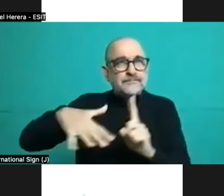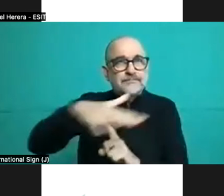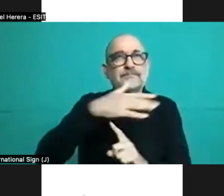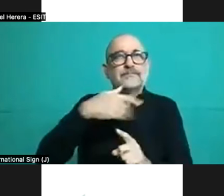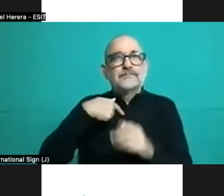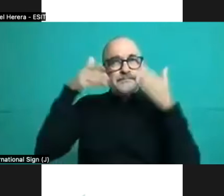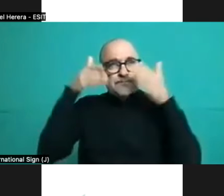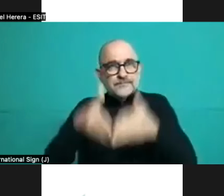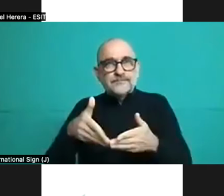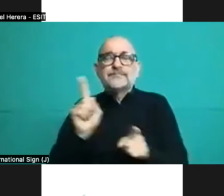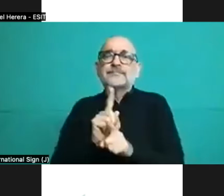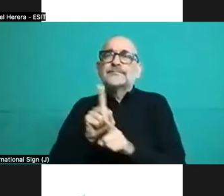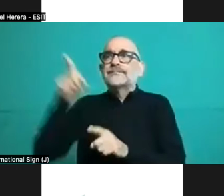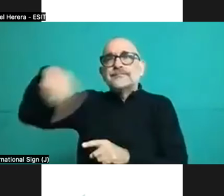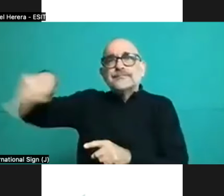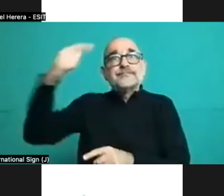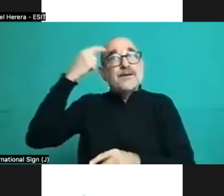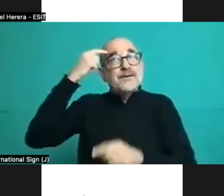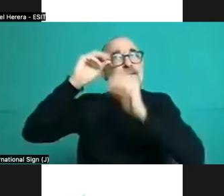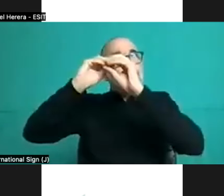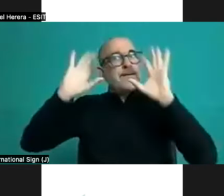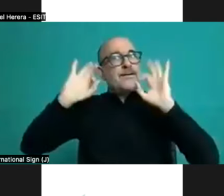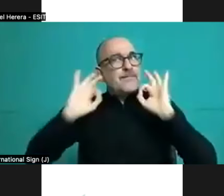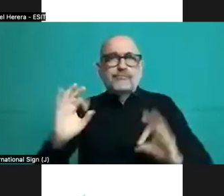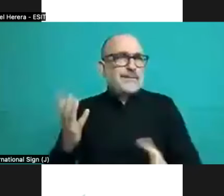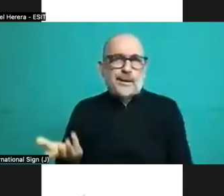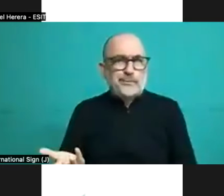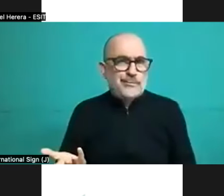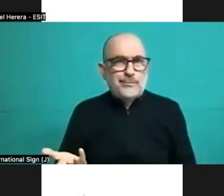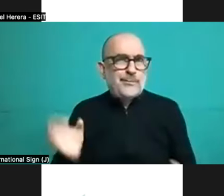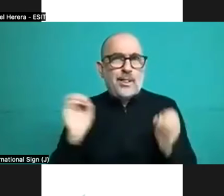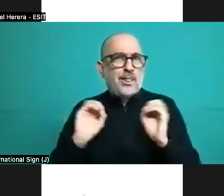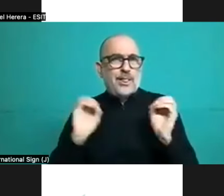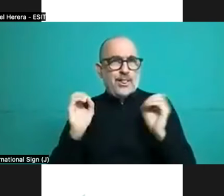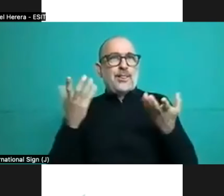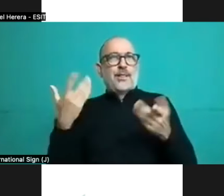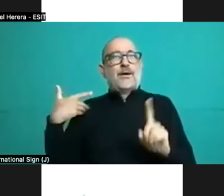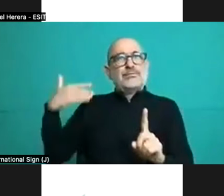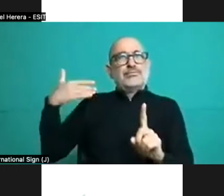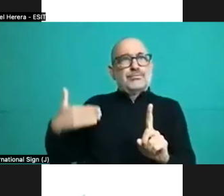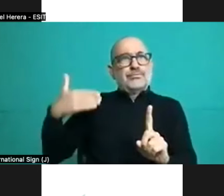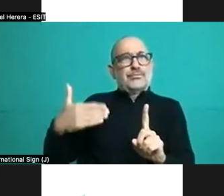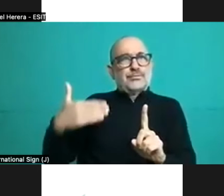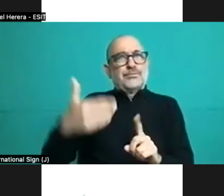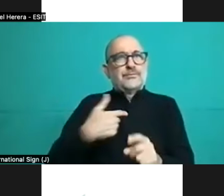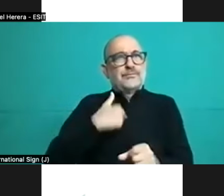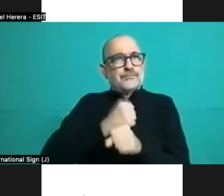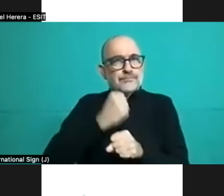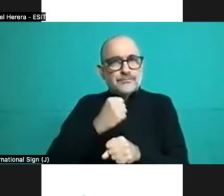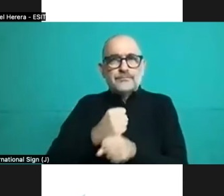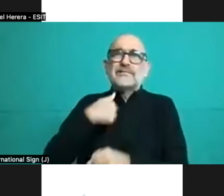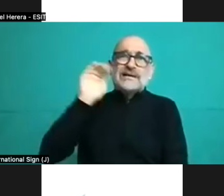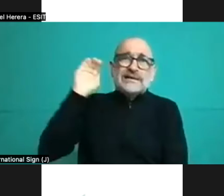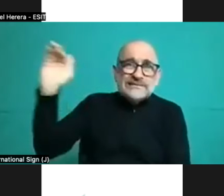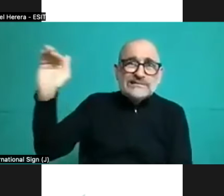mon accouchement, il y a une souffrance fœtus aiguë,